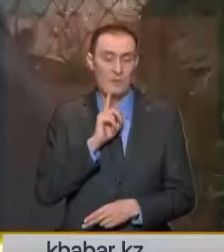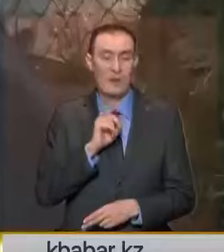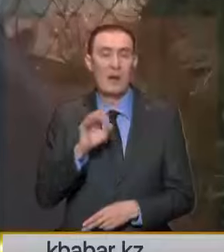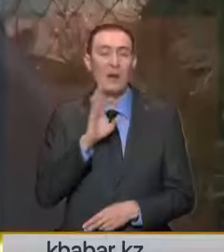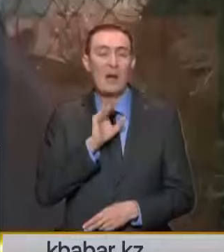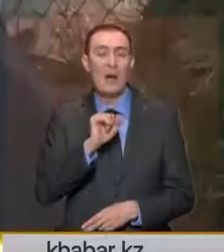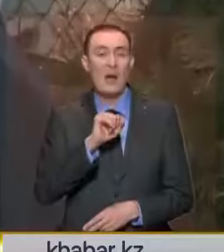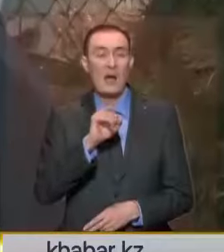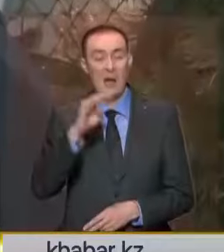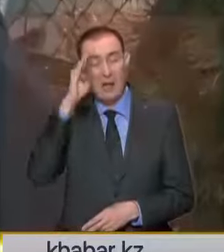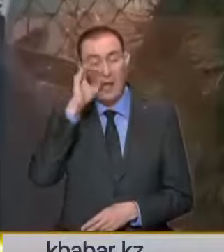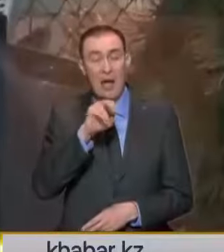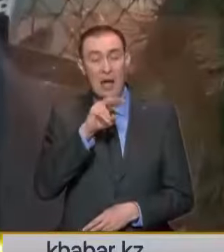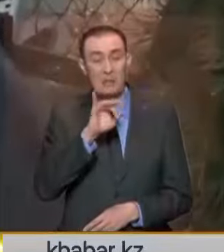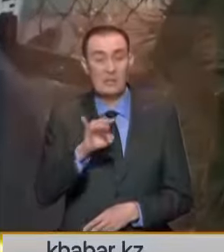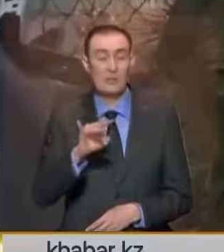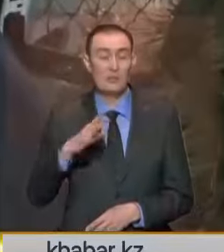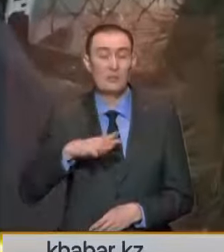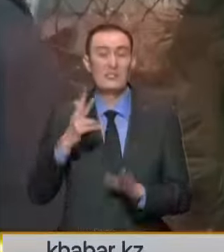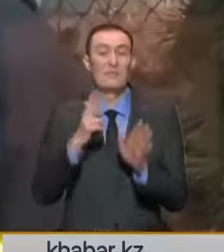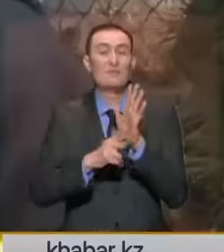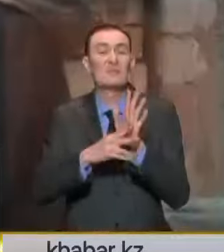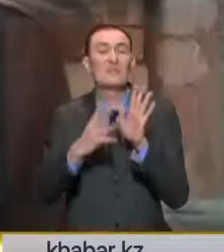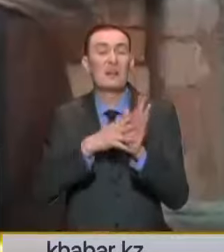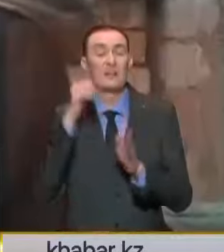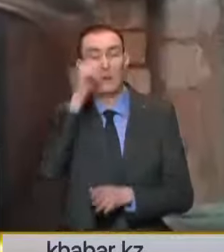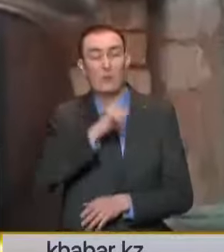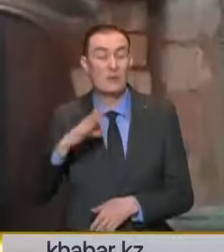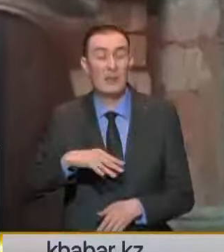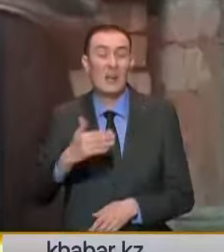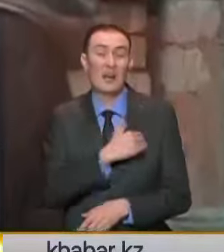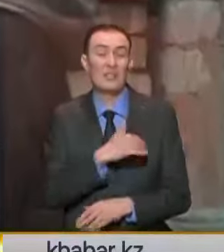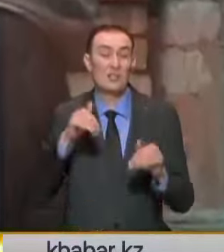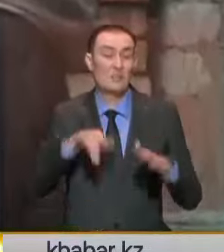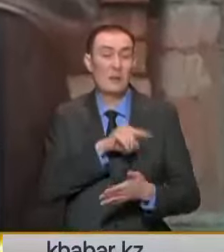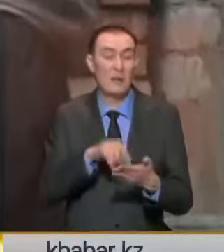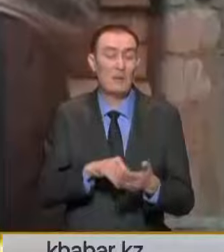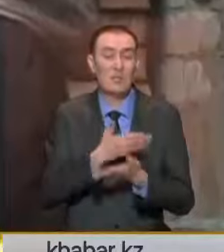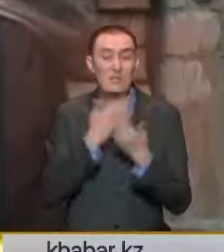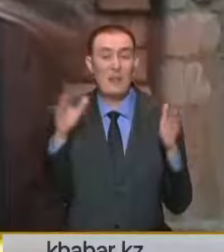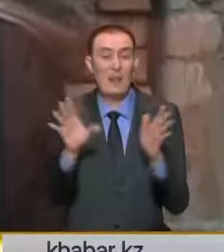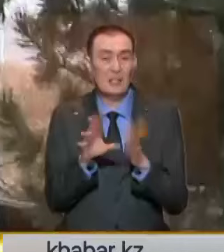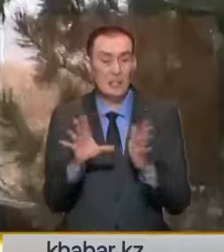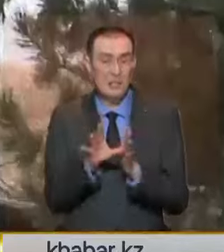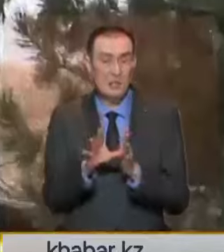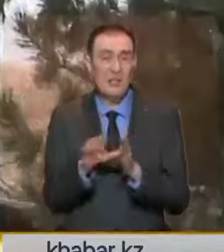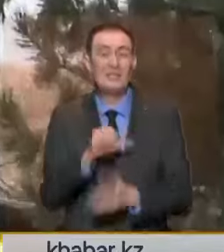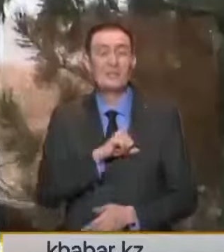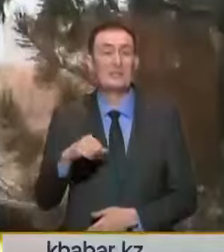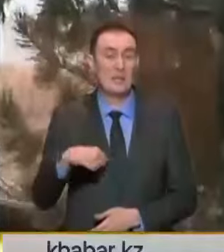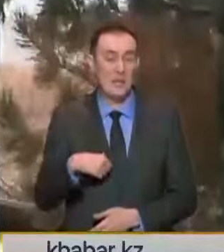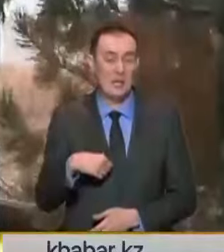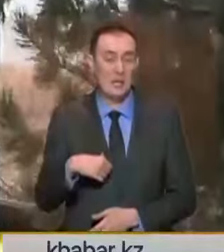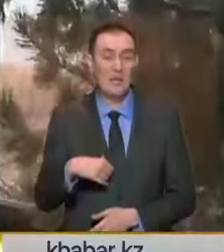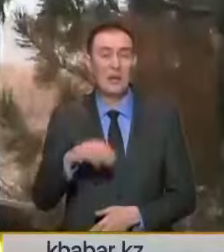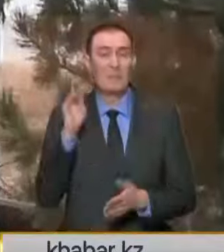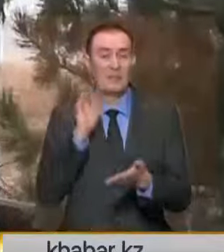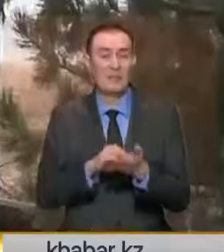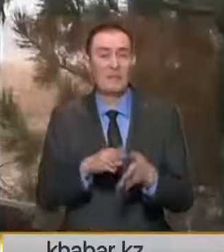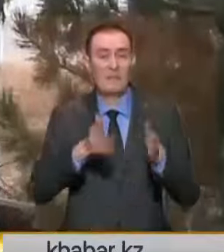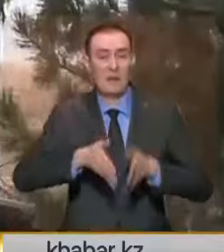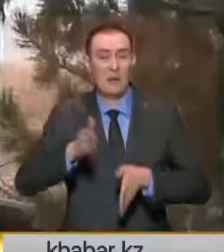Александр Кожухов ждет их с 1989 года. Даже пытался решить проблему с отсутствием электричества самостоятельно. Поставил в